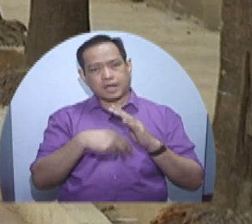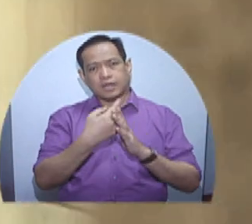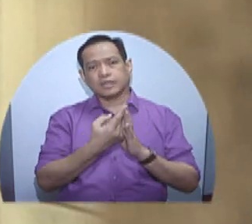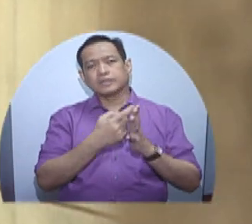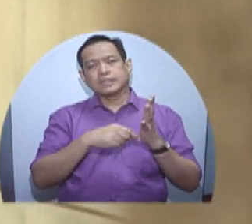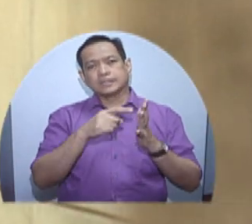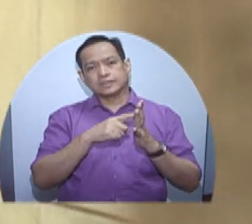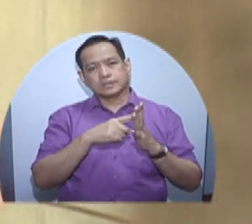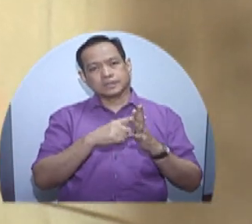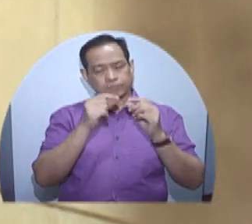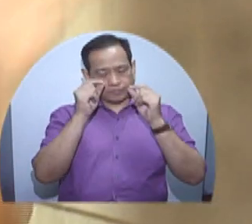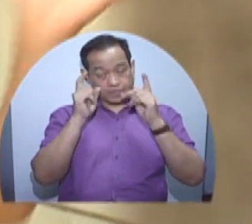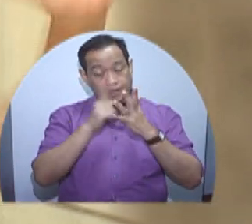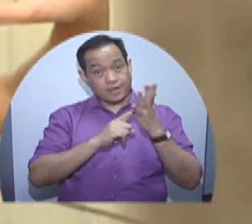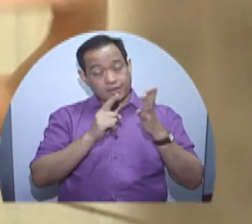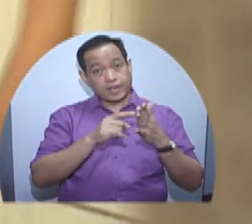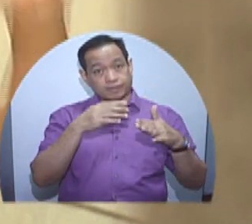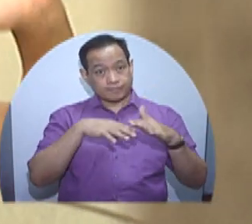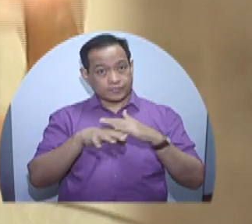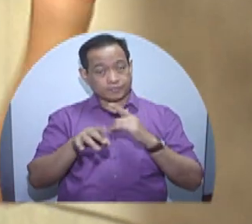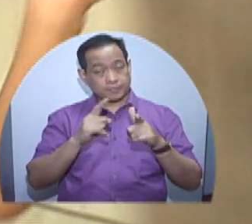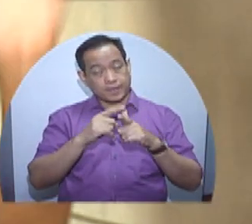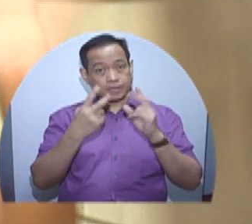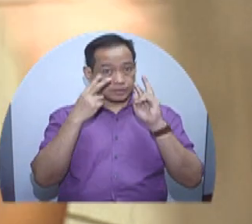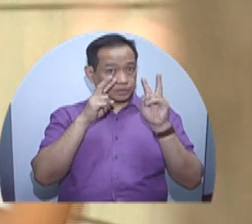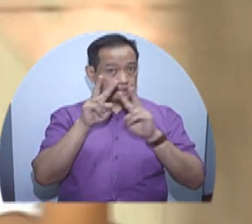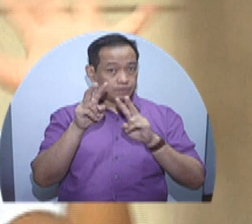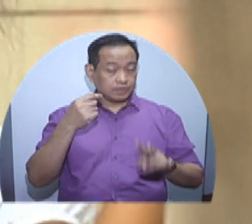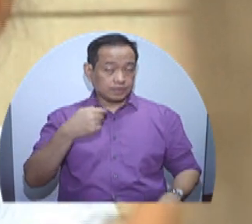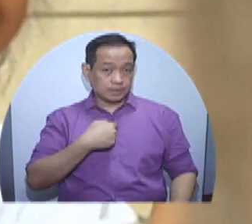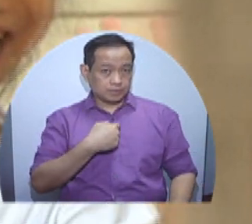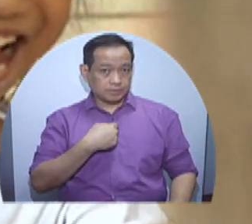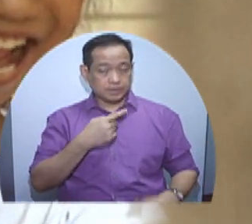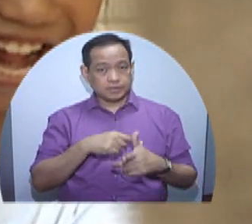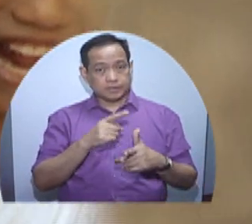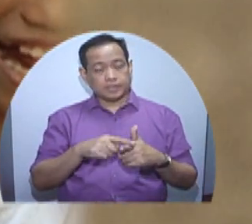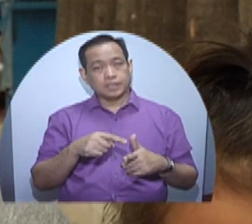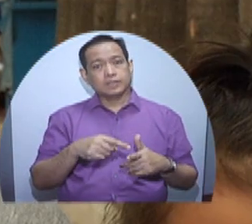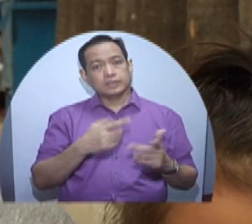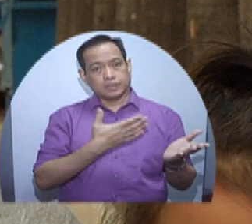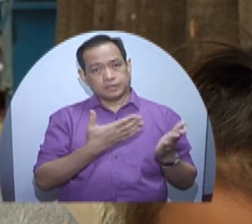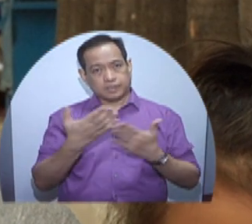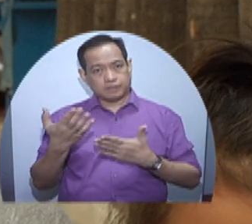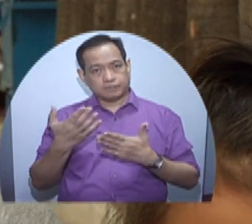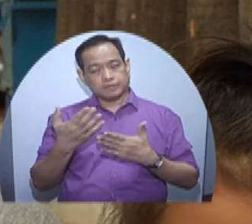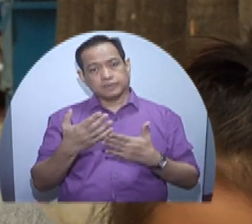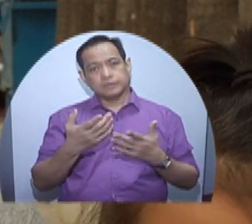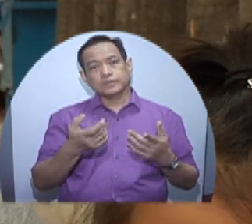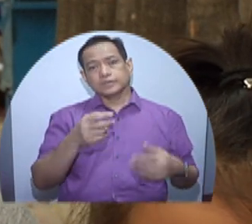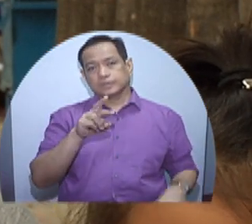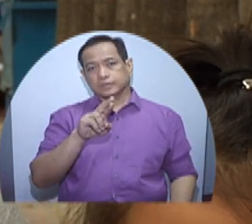siya, gising naman siya. Wala lang, parang tumitingin lang siya sa akin. Hanggang sa dinala na po siya